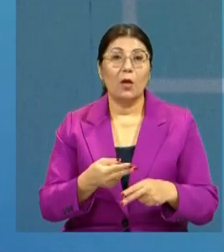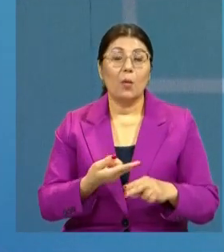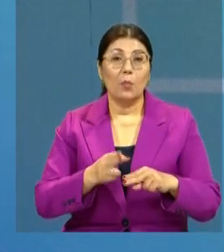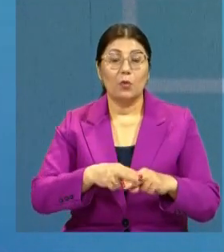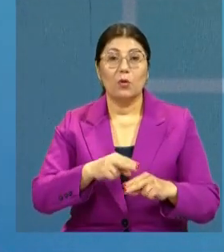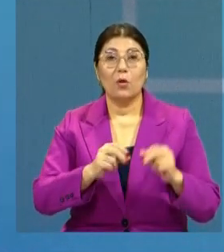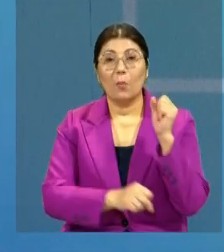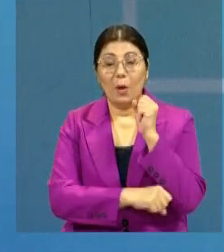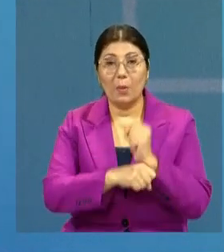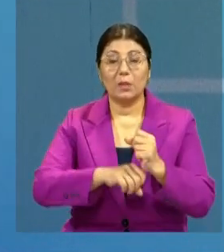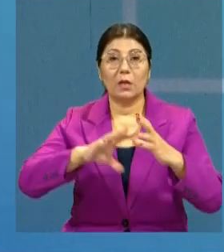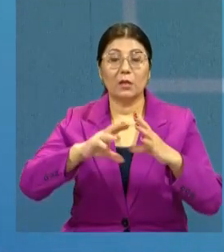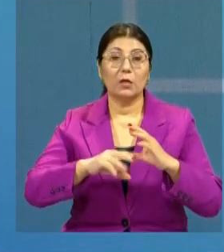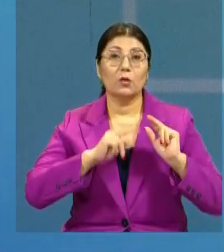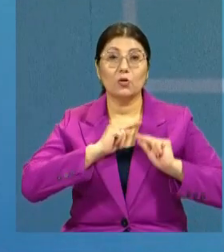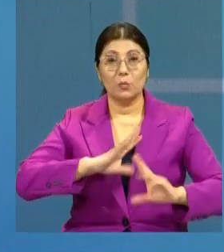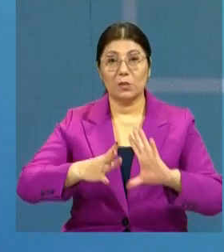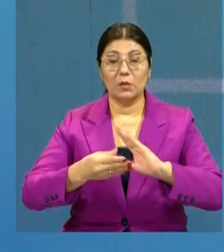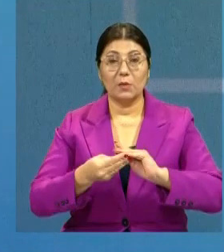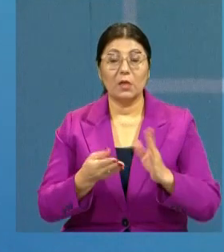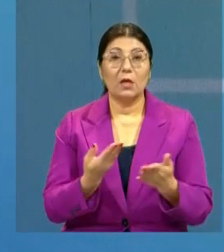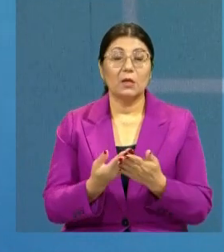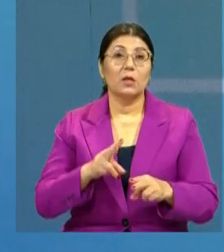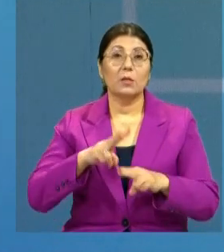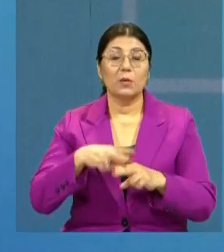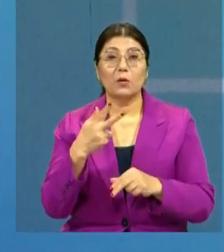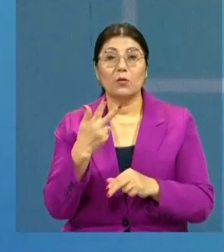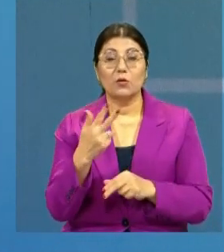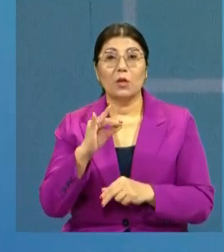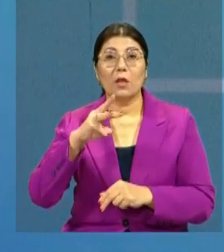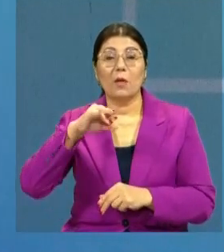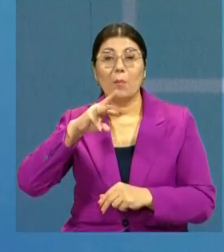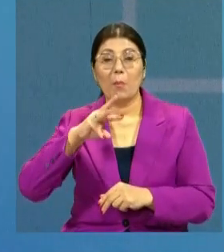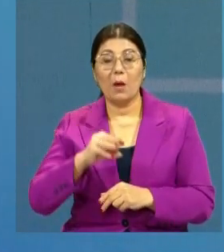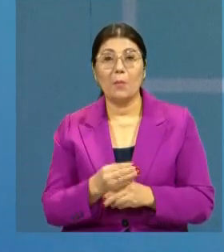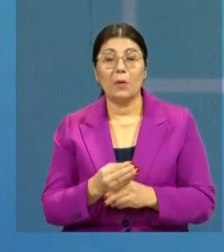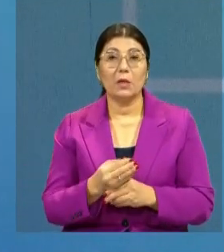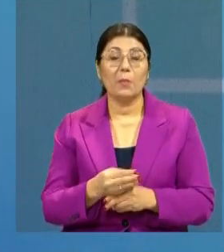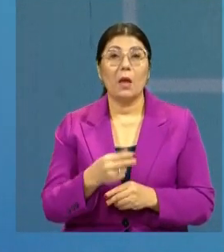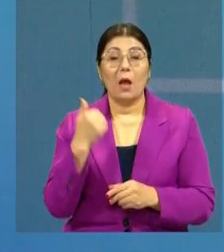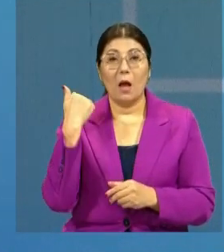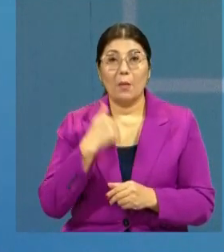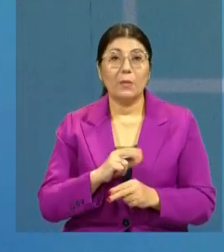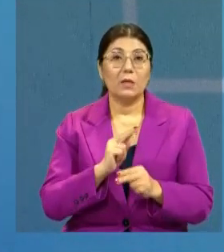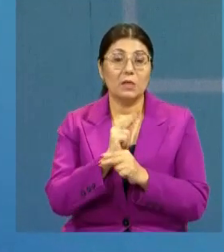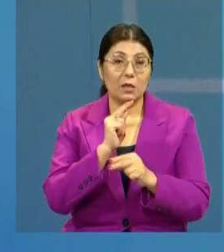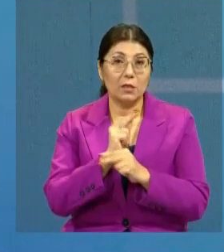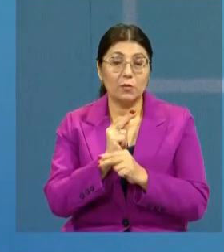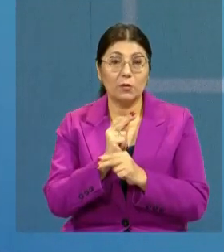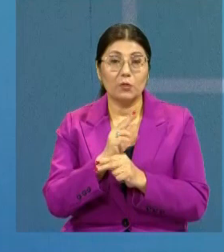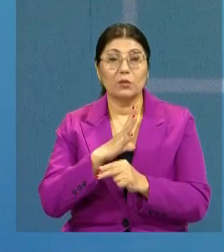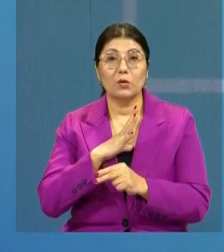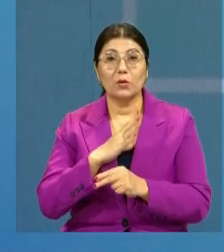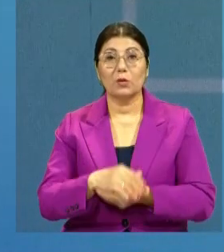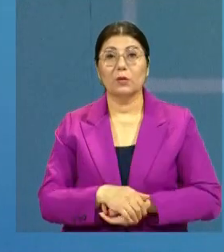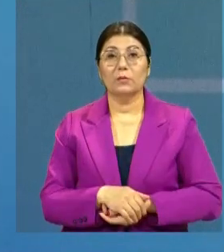жаңағы түрмеге жаңағы түзету мекемелеріне 3 имамымыз кіріп, апта сайын бізде дәрістер ұйымдастырылды. Олда да сол